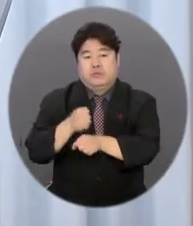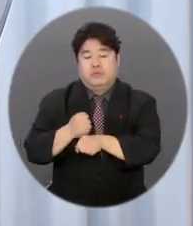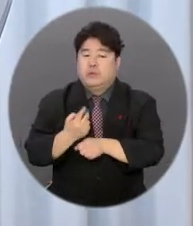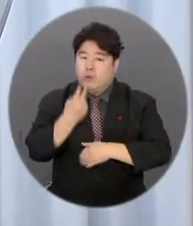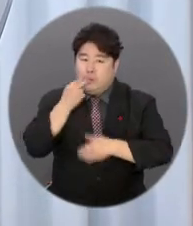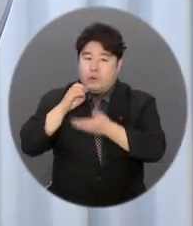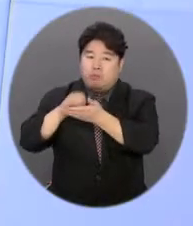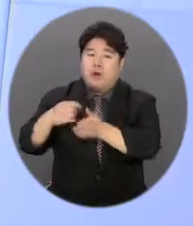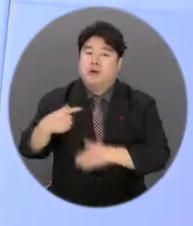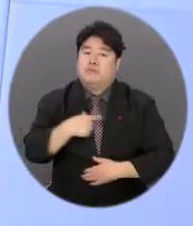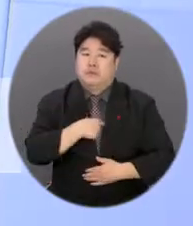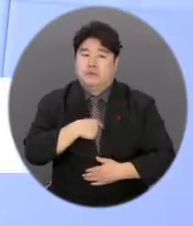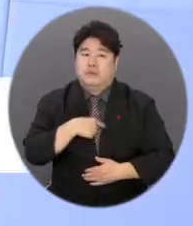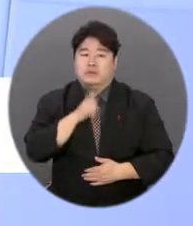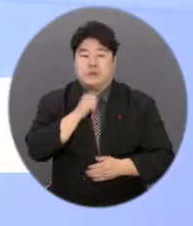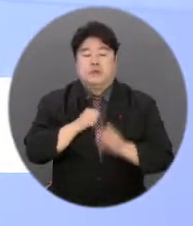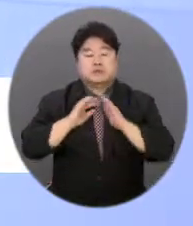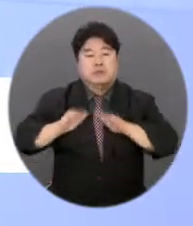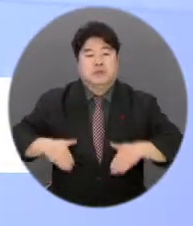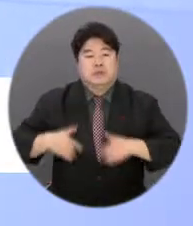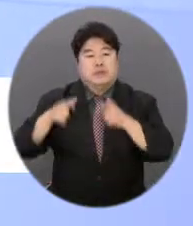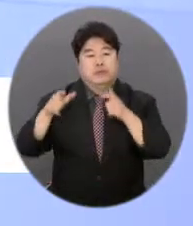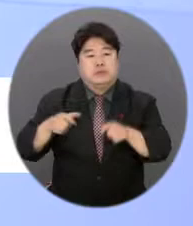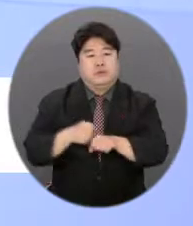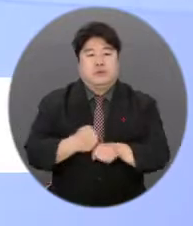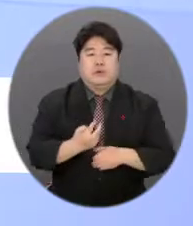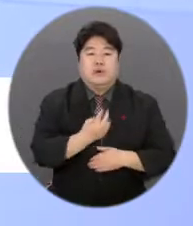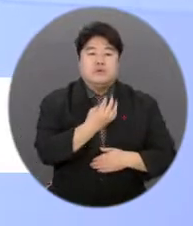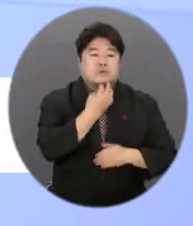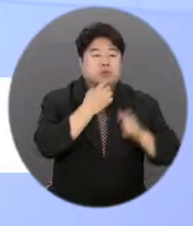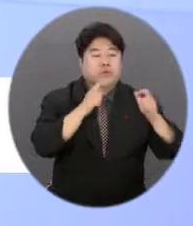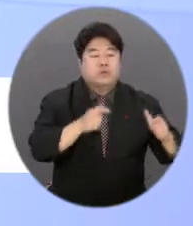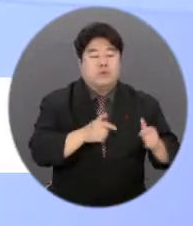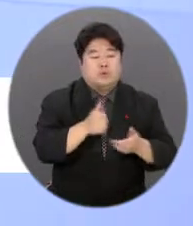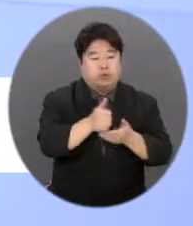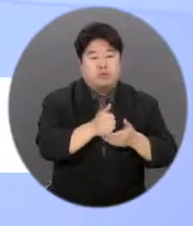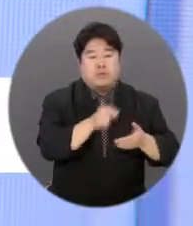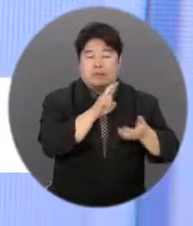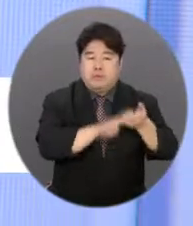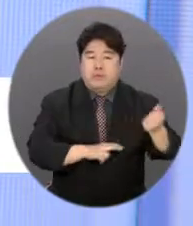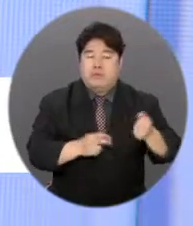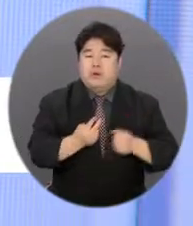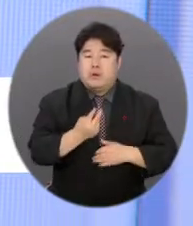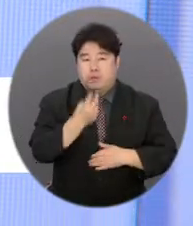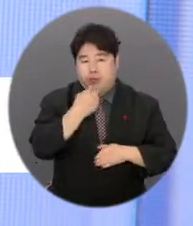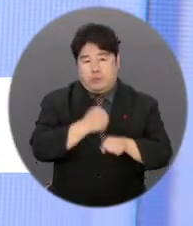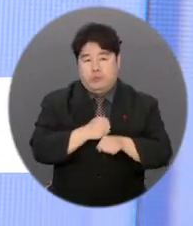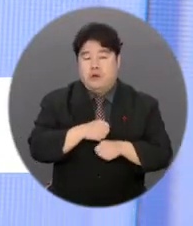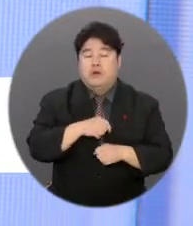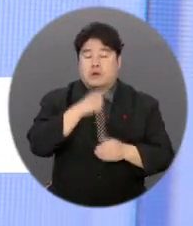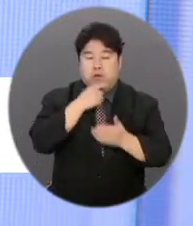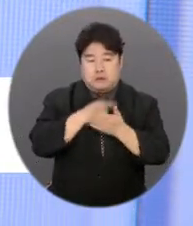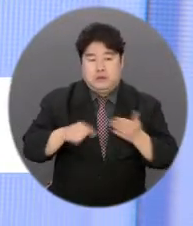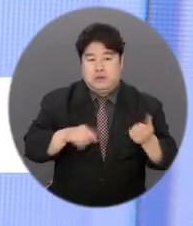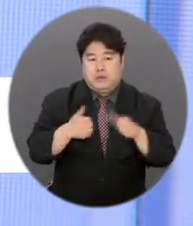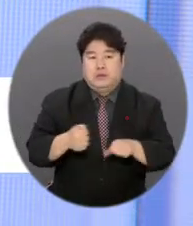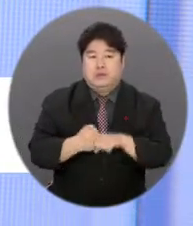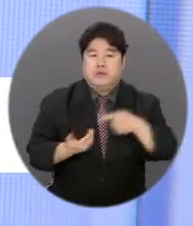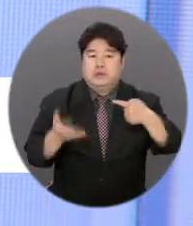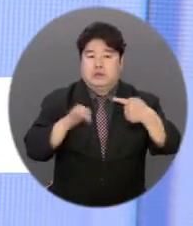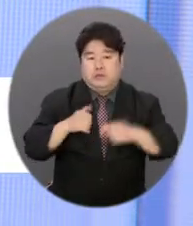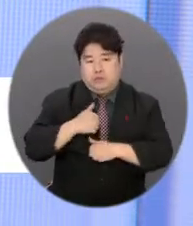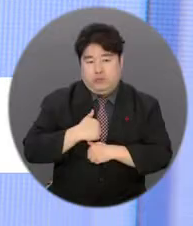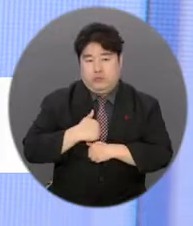거절했습니다 전남 지역의 경우 수도권 고객에게 판매한 보험에서 상해 사망 1억원 보장 조건의